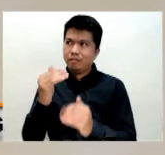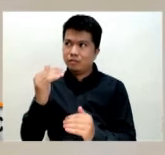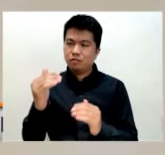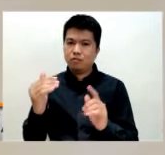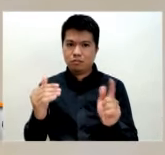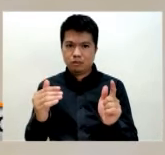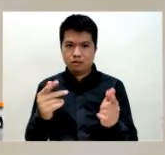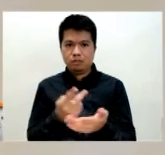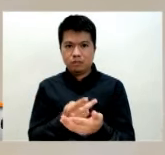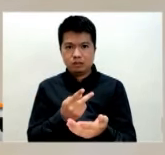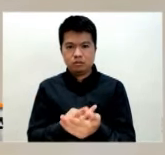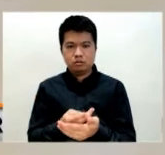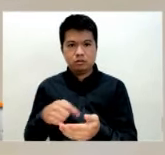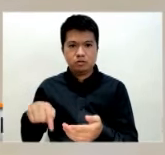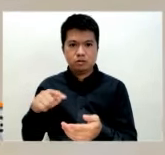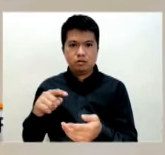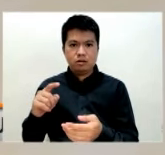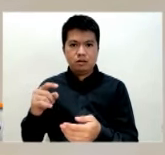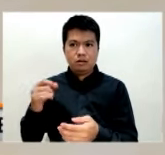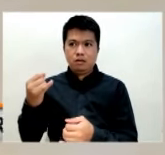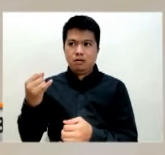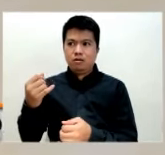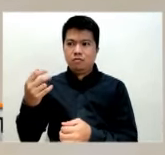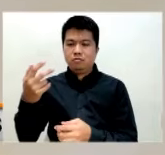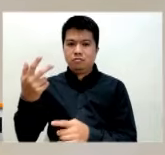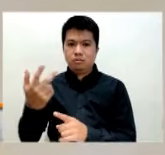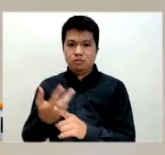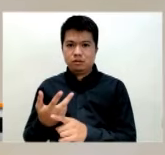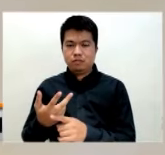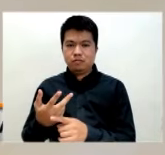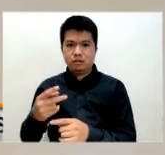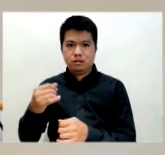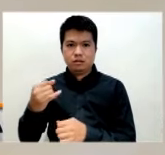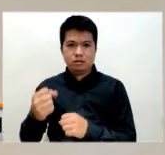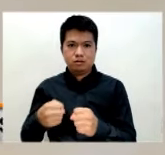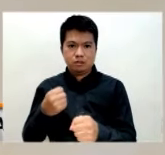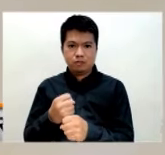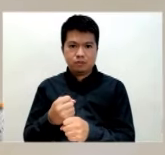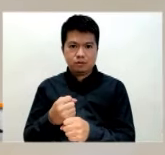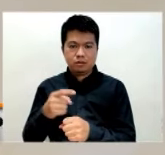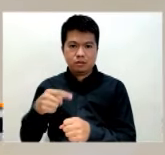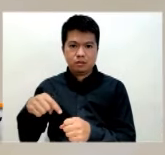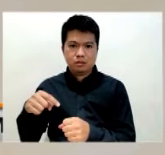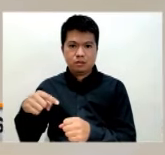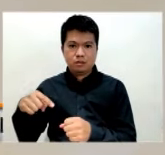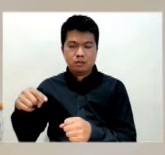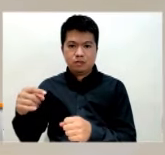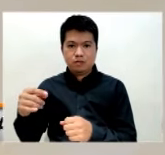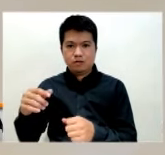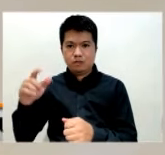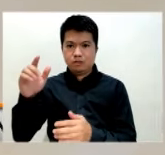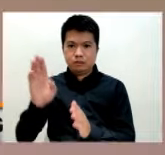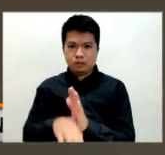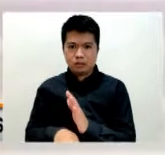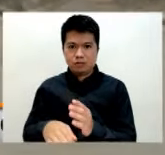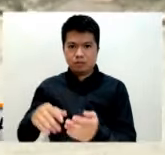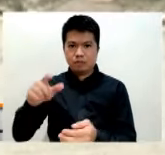last quarter of this year, imports will be cheaper. We're very concerned na babagsak talaga yung presyo ng